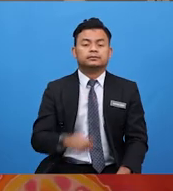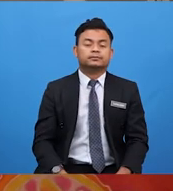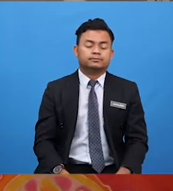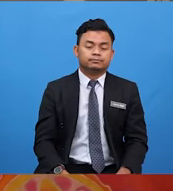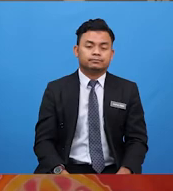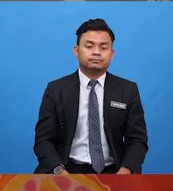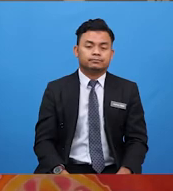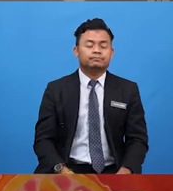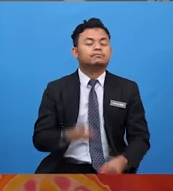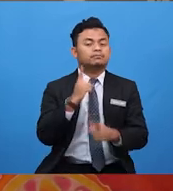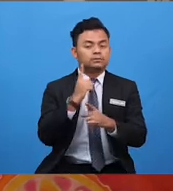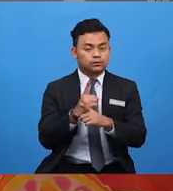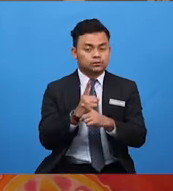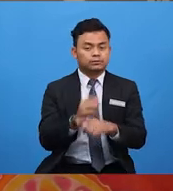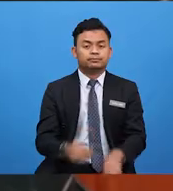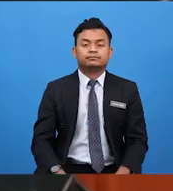Ya, betul tu.